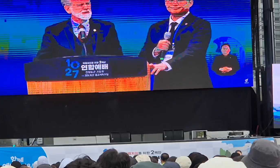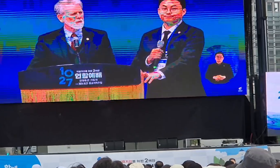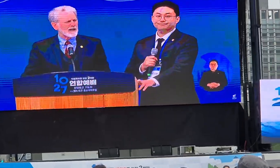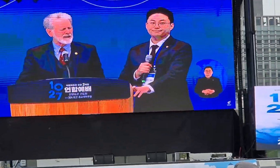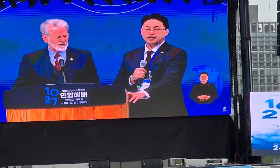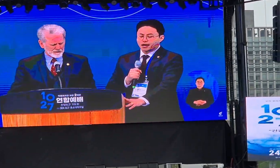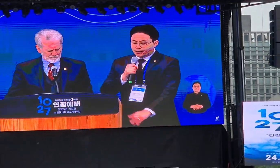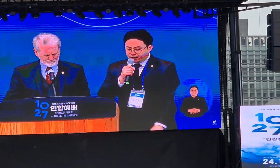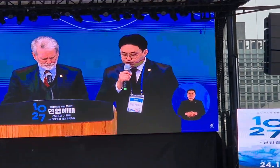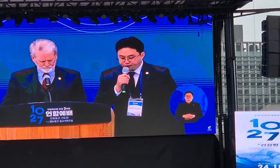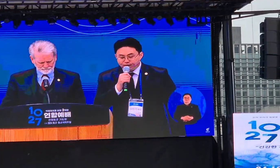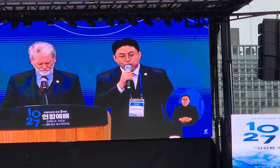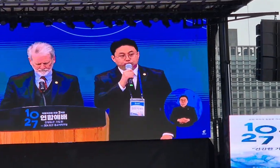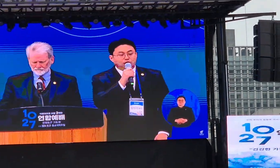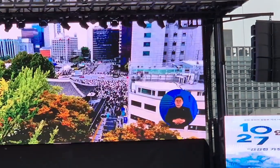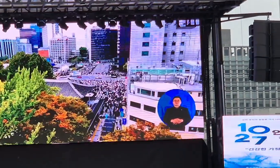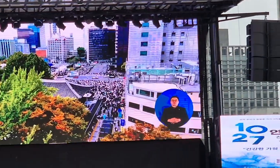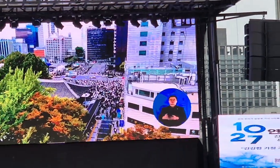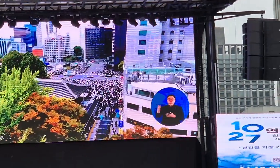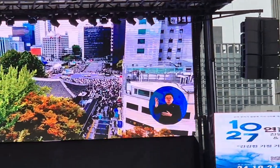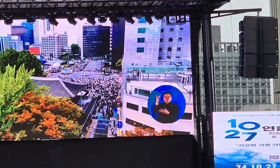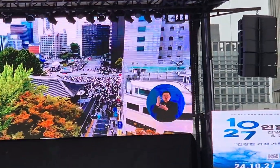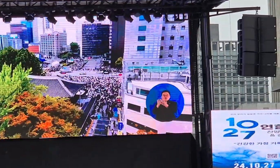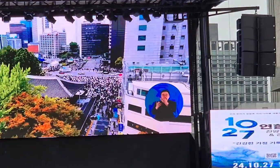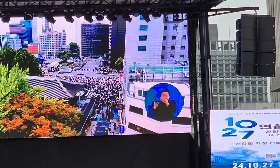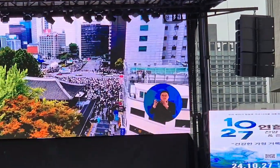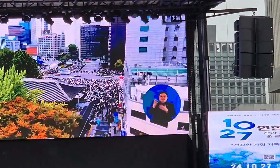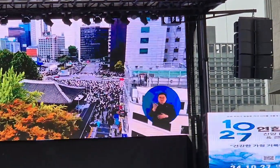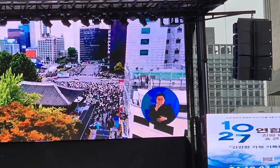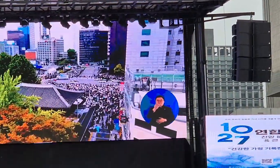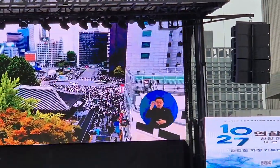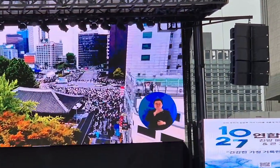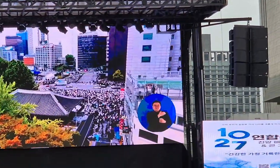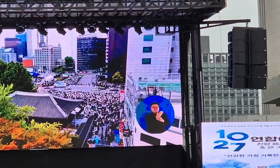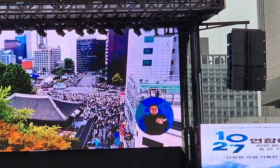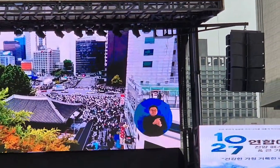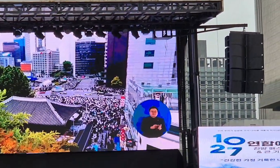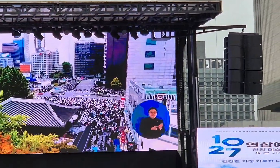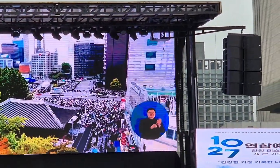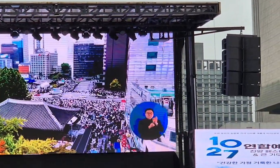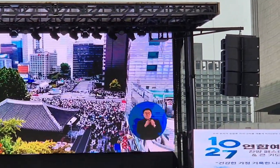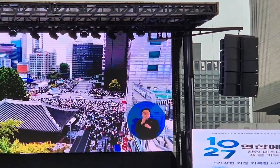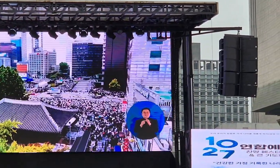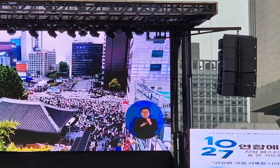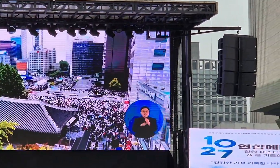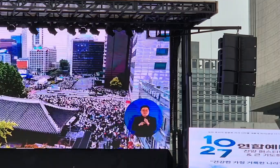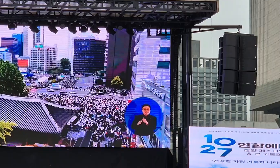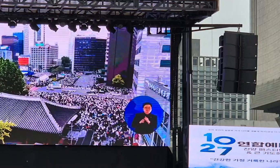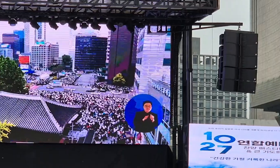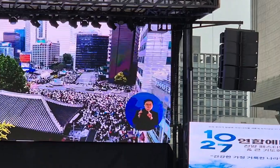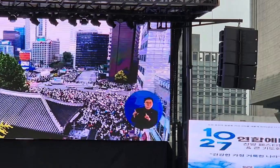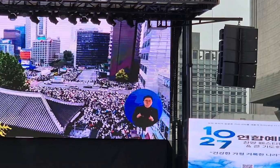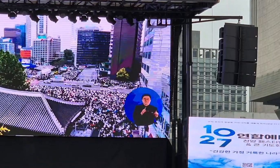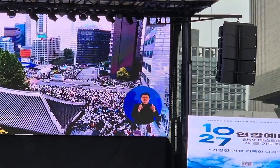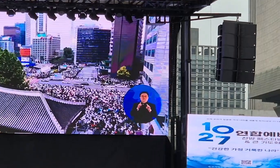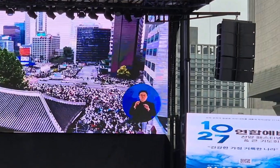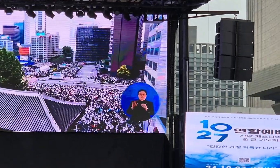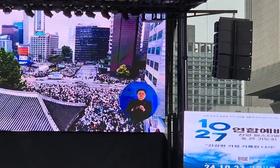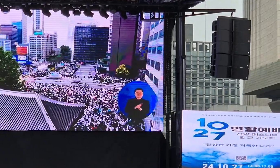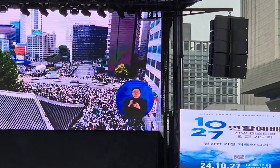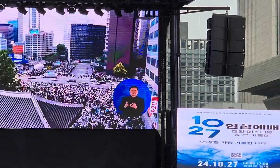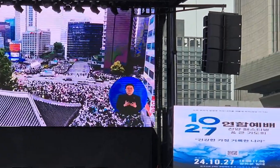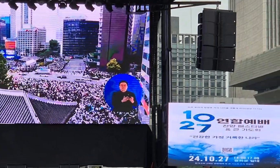to God's ways. 이 불길로부터 성령의 능력이 나타나 하나님의 뜻에 따라 살고 사랑으로 가득한 열정의 불길이